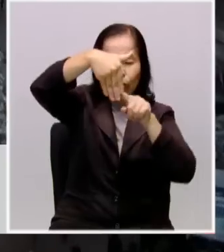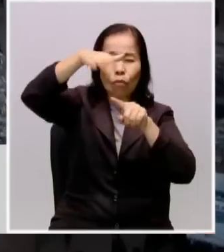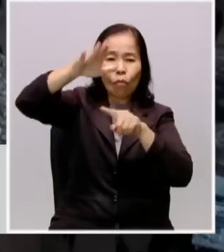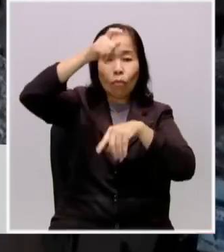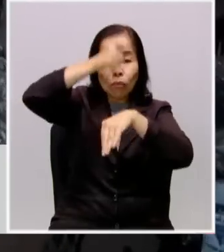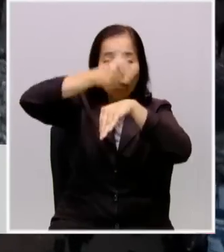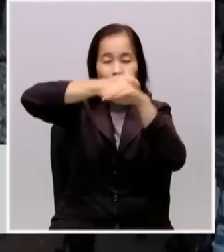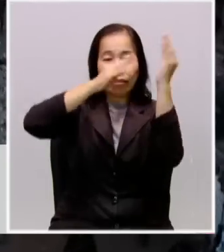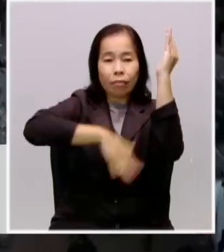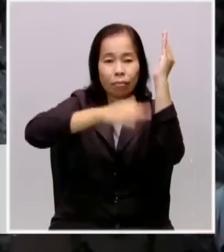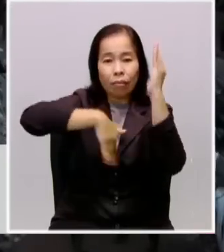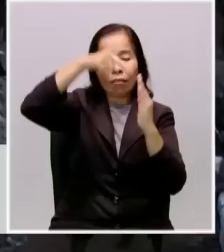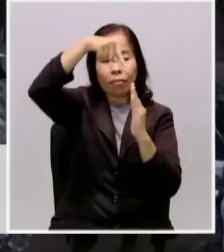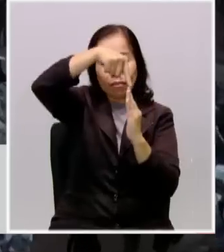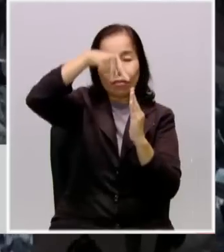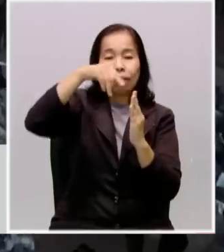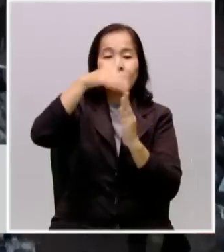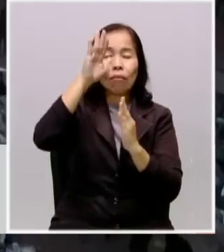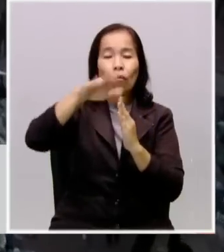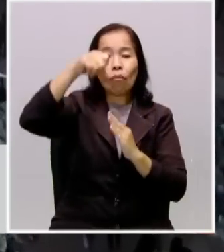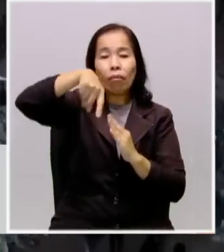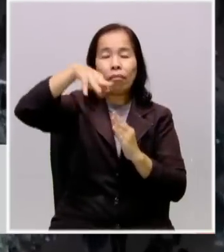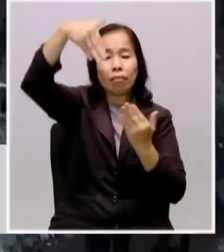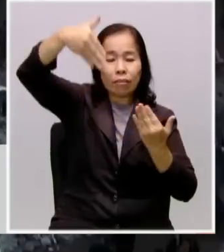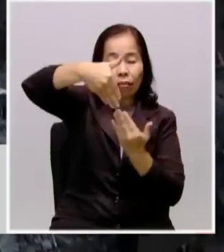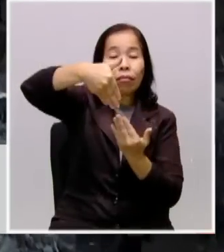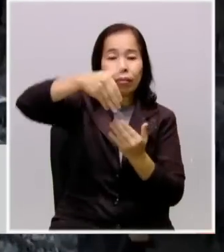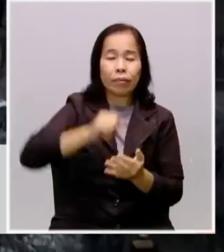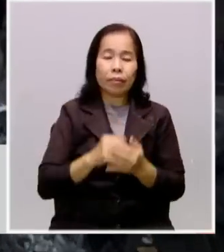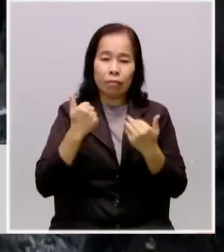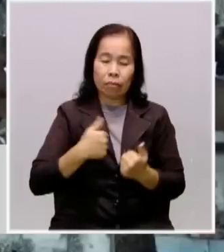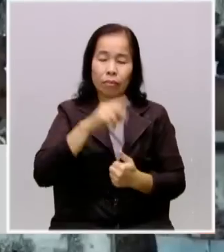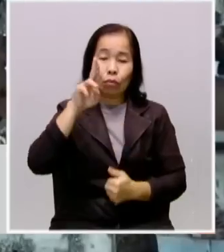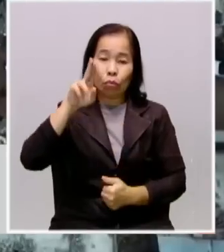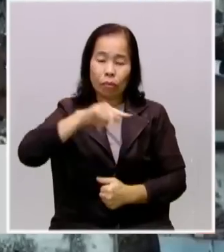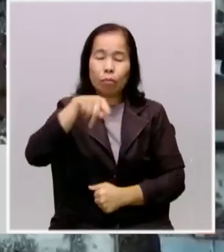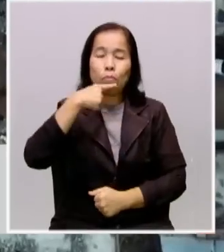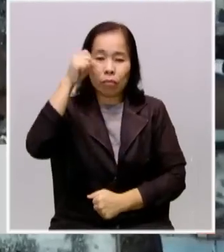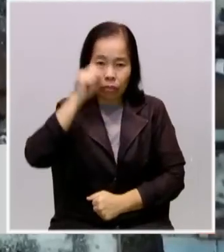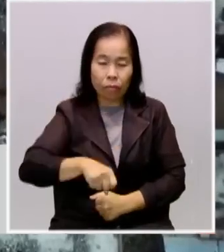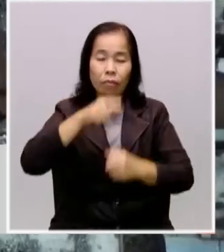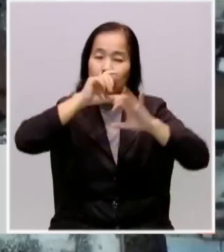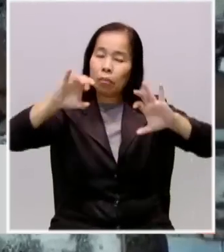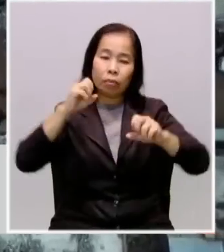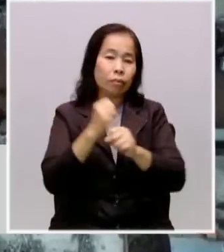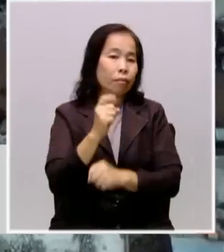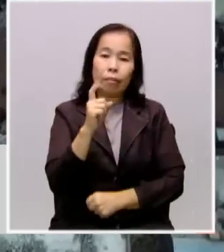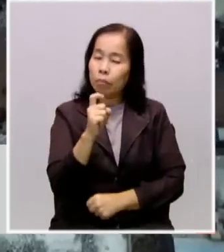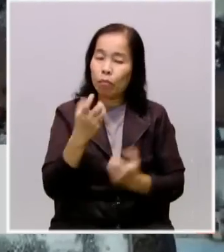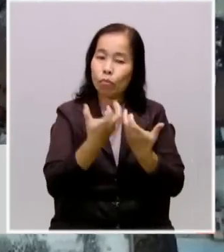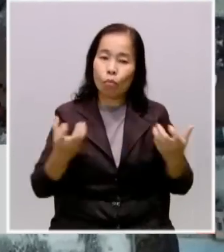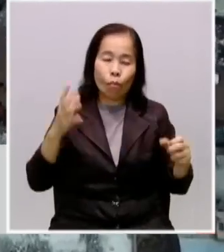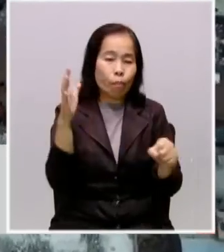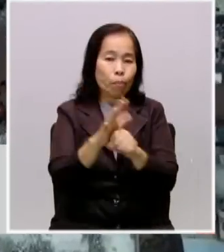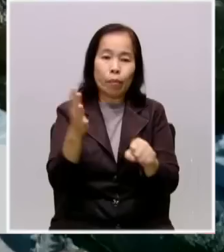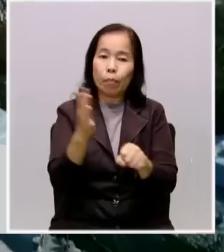ใหญ่เช่นกันเอกอัครราชทูตซีเรียประจำสหประชาชาติยอมรับว่ารัฐบาลขาดความสามารถและขาดอุปกรณ์ในการกู้